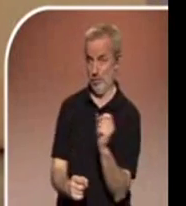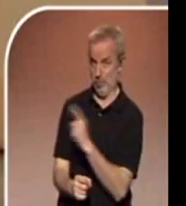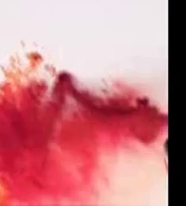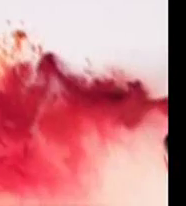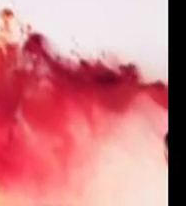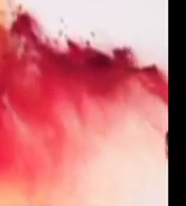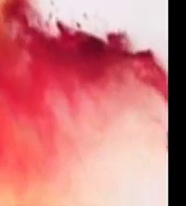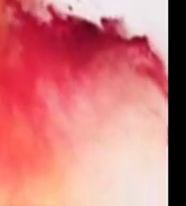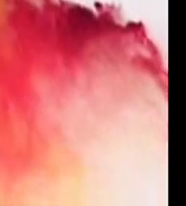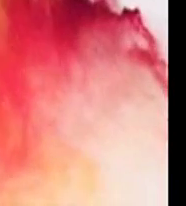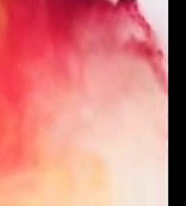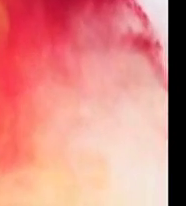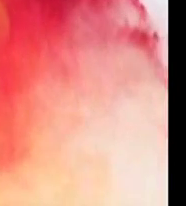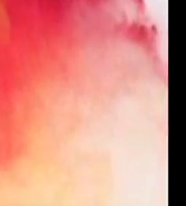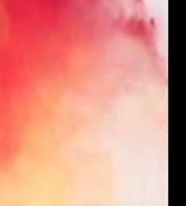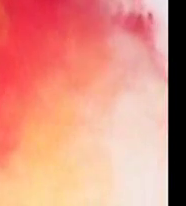Dobře, děkuji.